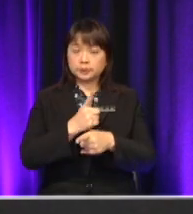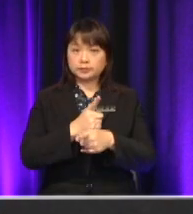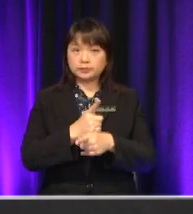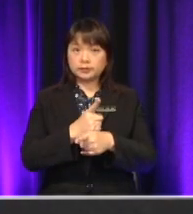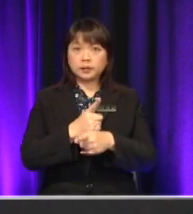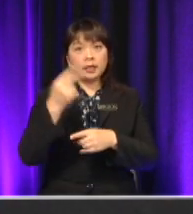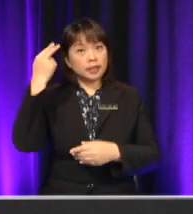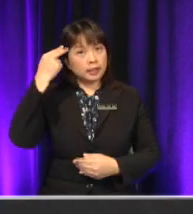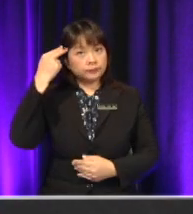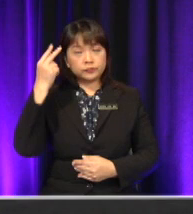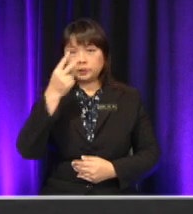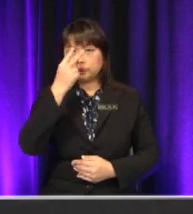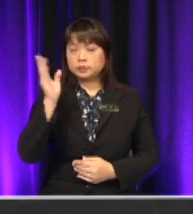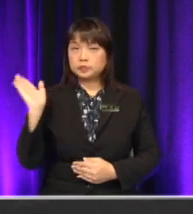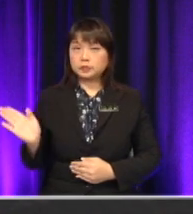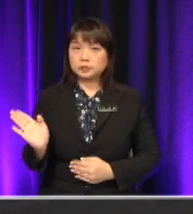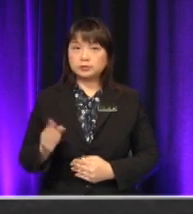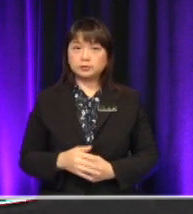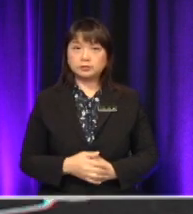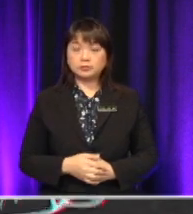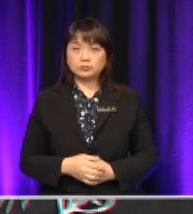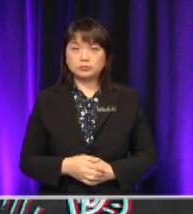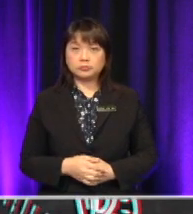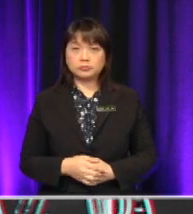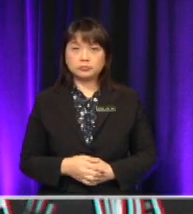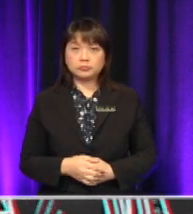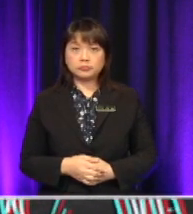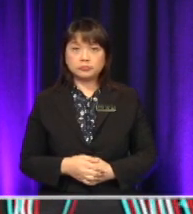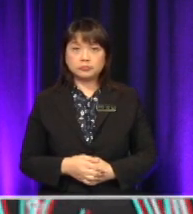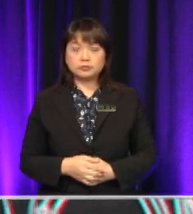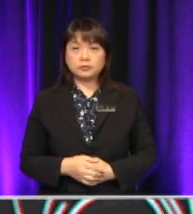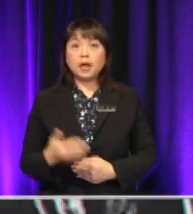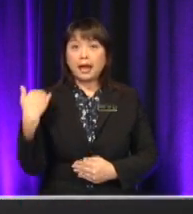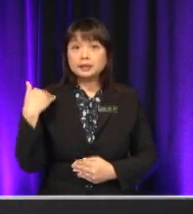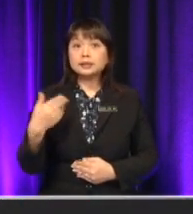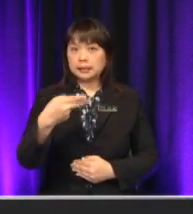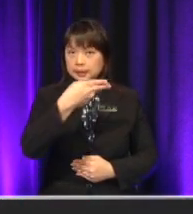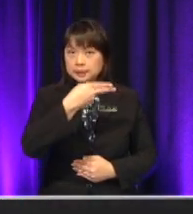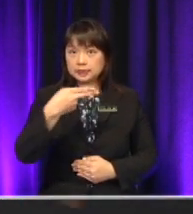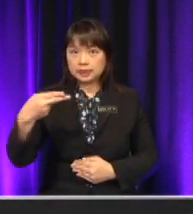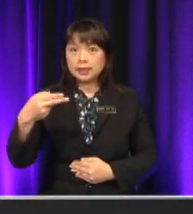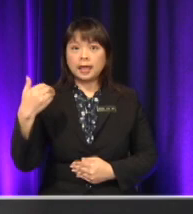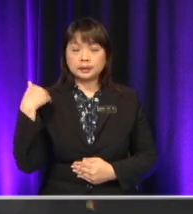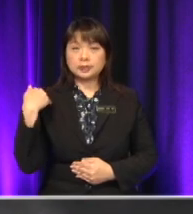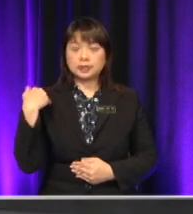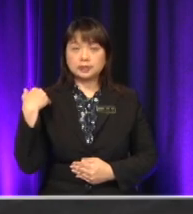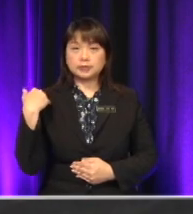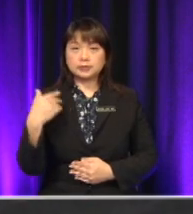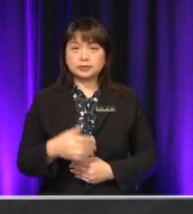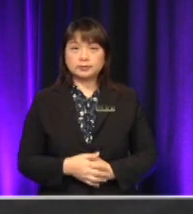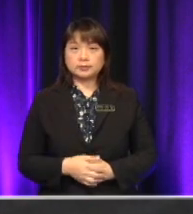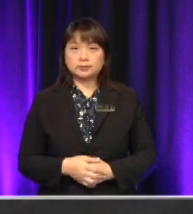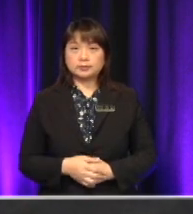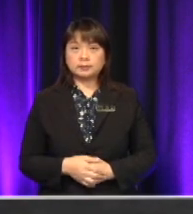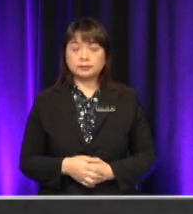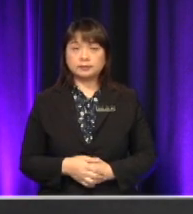tengok bacaan kat sini kosong bawah dengan kosong atas. Skala utama dengan skala vernier dia selari tak? Selari di sini cikgu. Kosong di atas dengan yang kosong